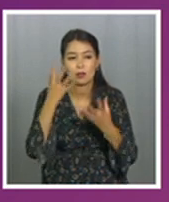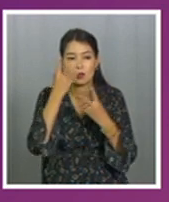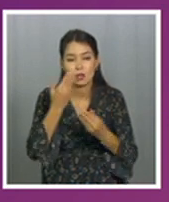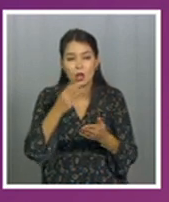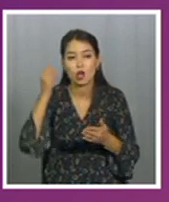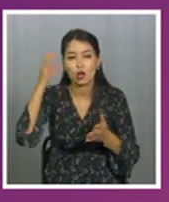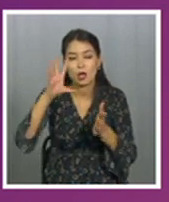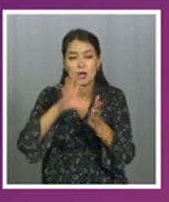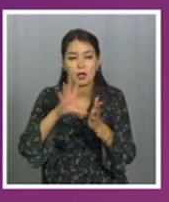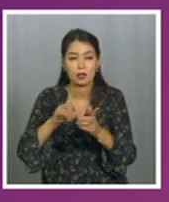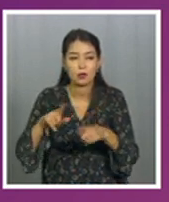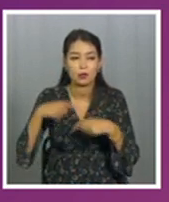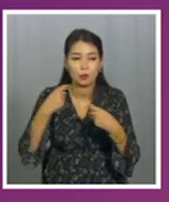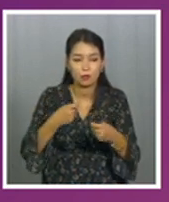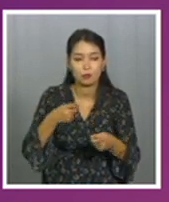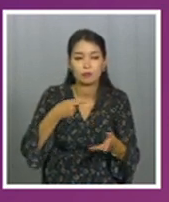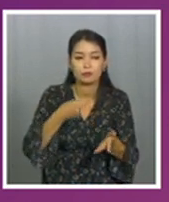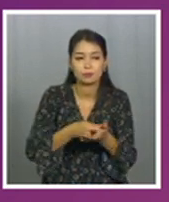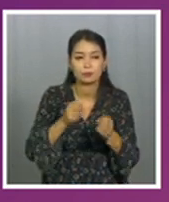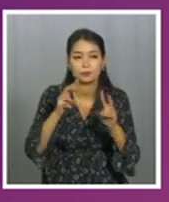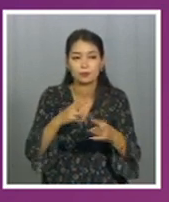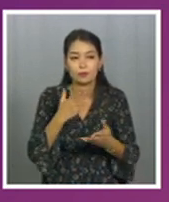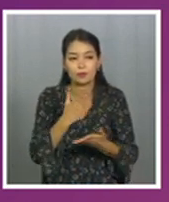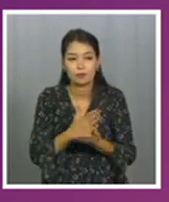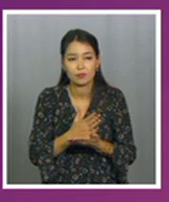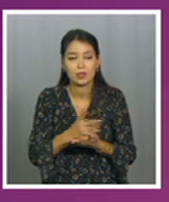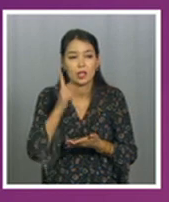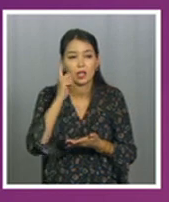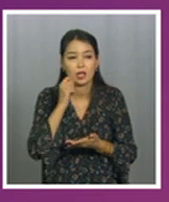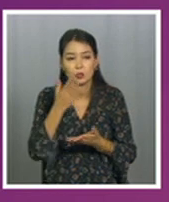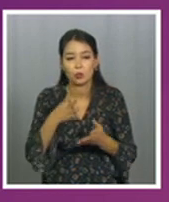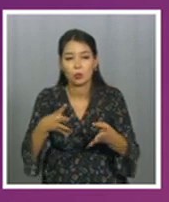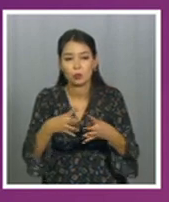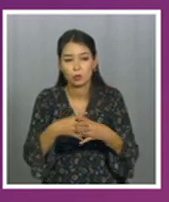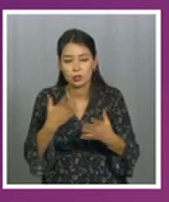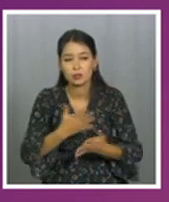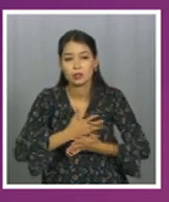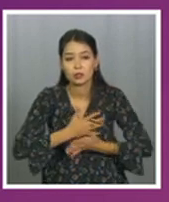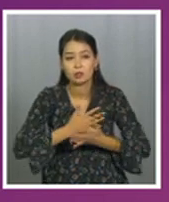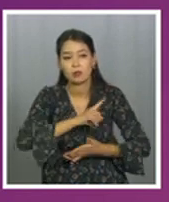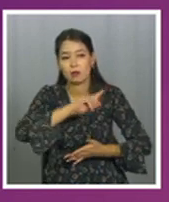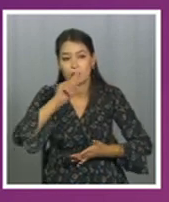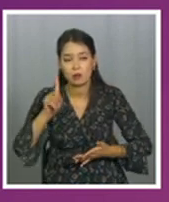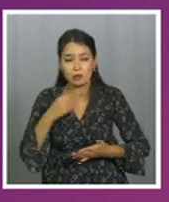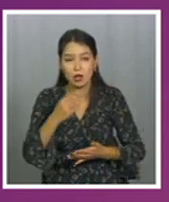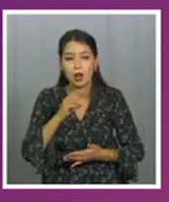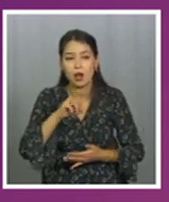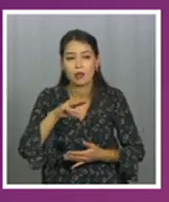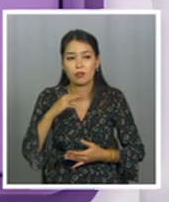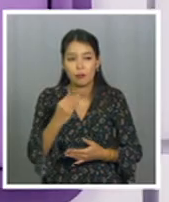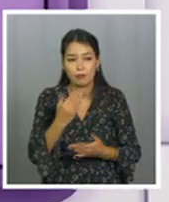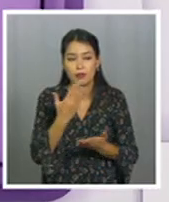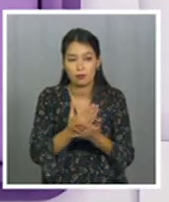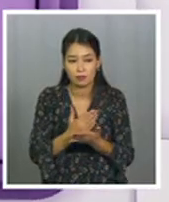энергиясы қант өндіру үшін қолданылады. Қант қосылысы тыныс алу кезінде қолданылатын АТФ көзі болып